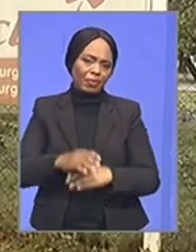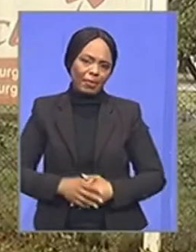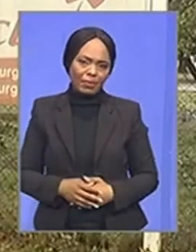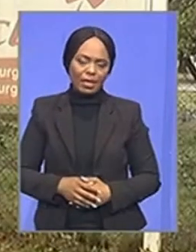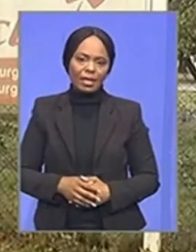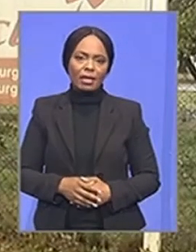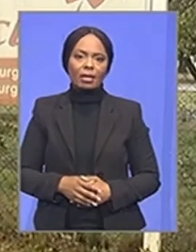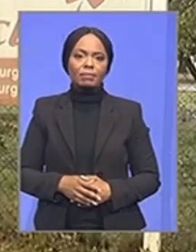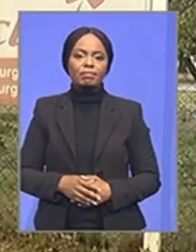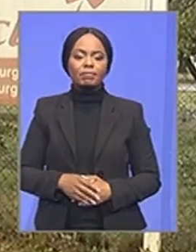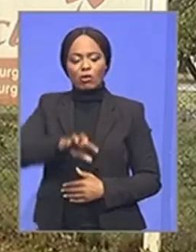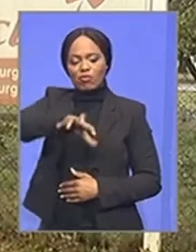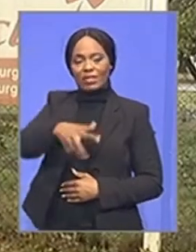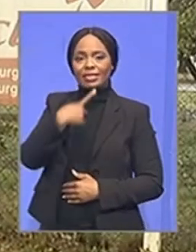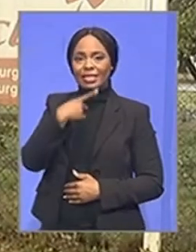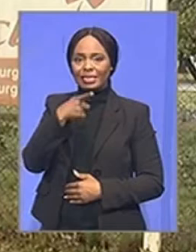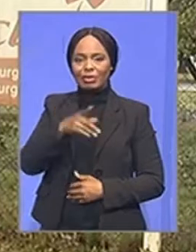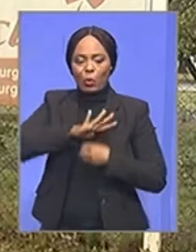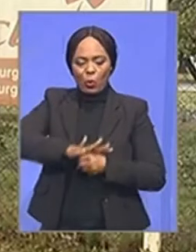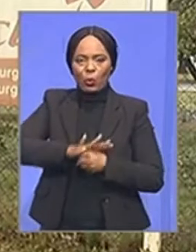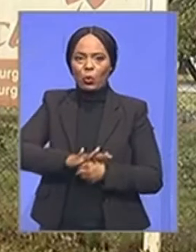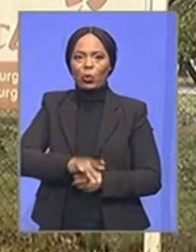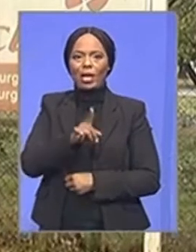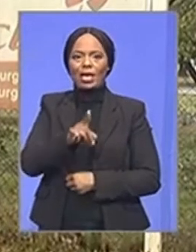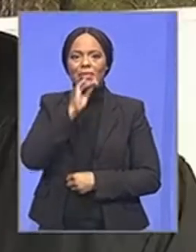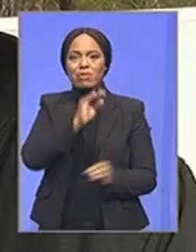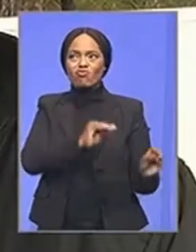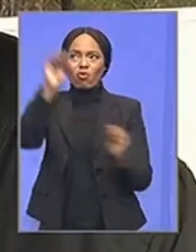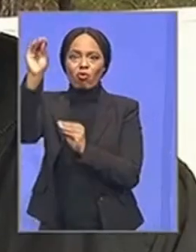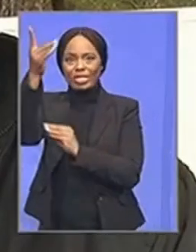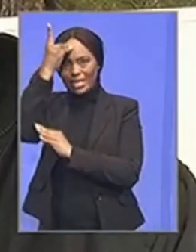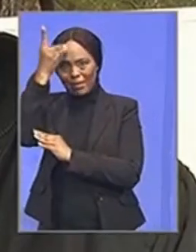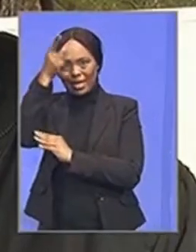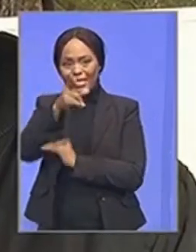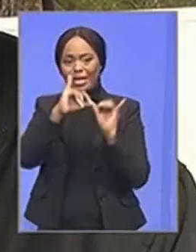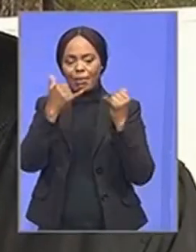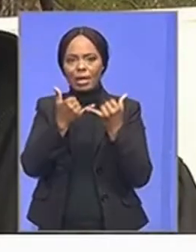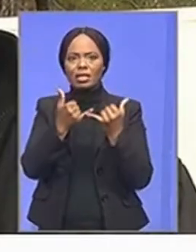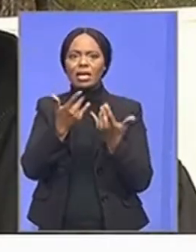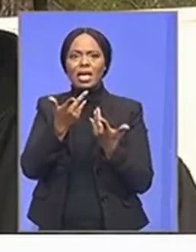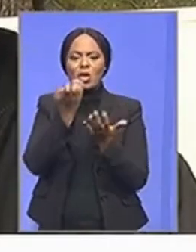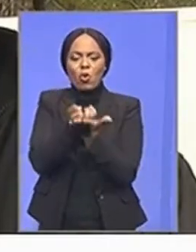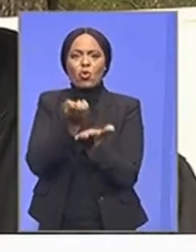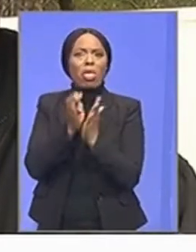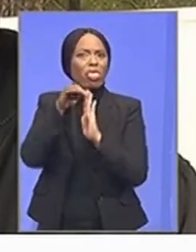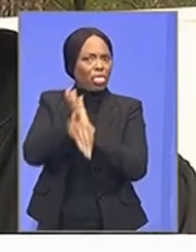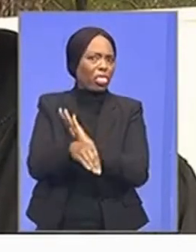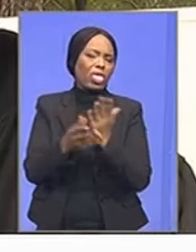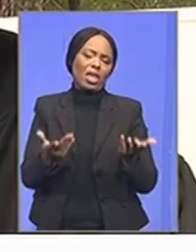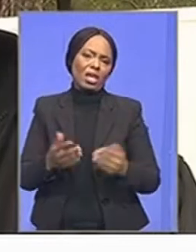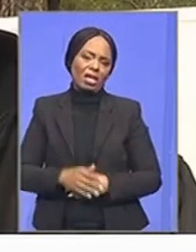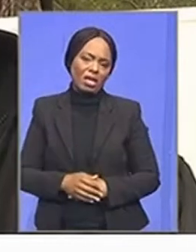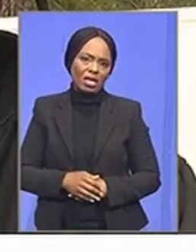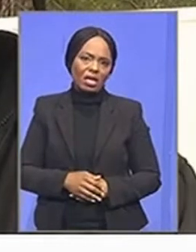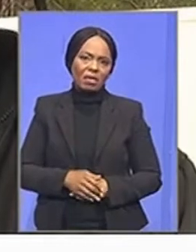kgato eno e tlile go wetsa tlase ikonomi ya profense. Ikonomi ya Northwest e ntse sa tlhole ditiro. Jaanong ra re a puso